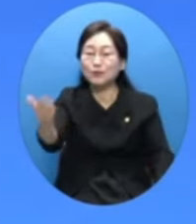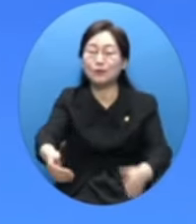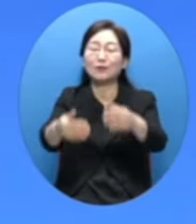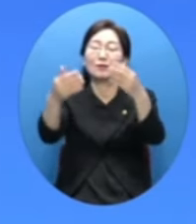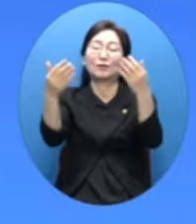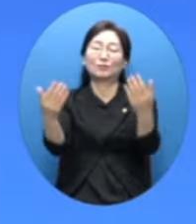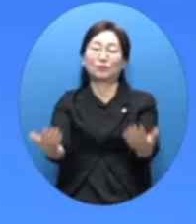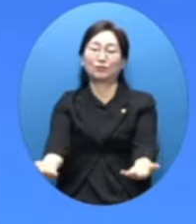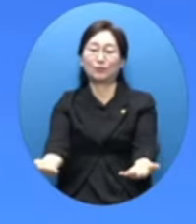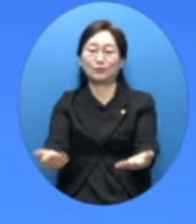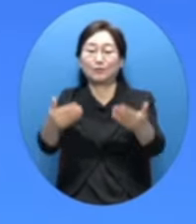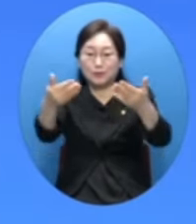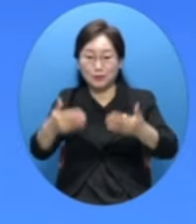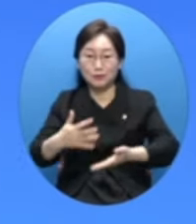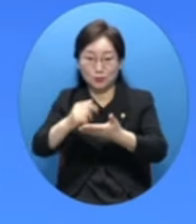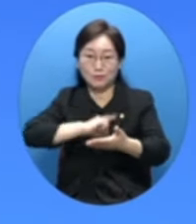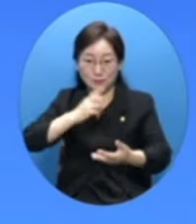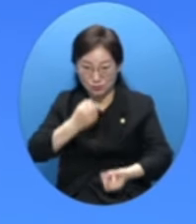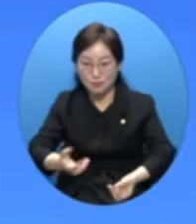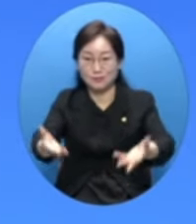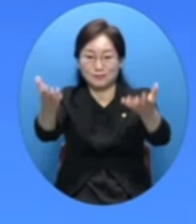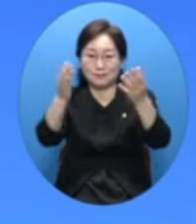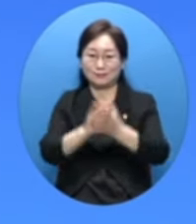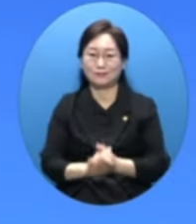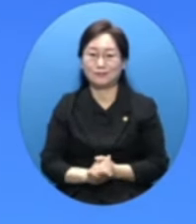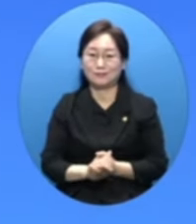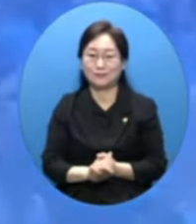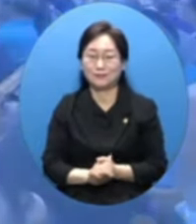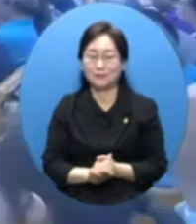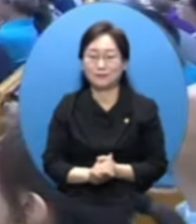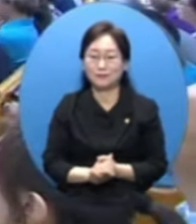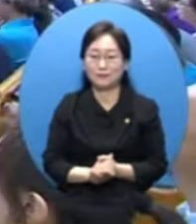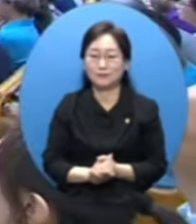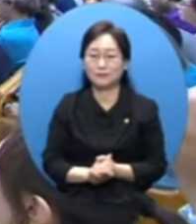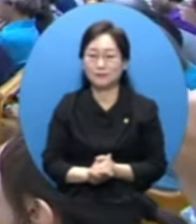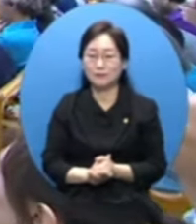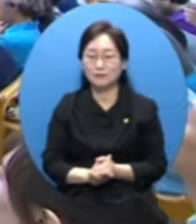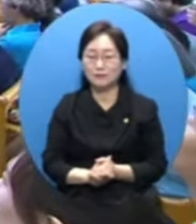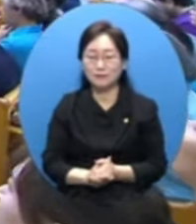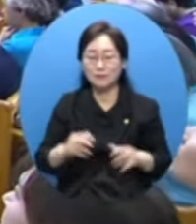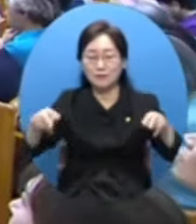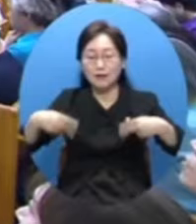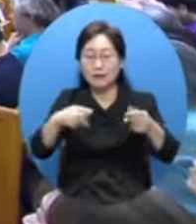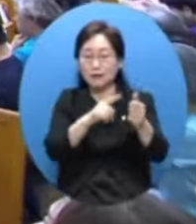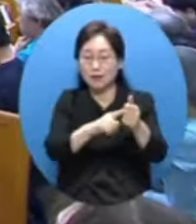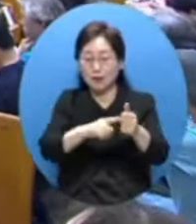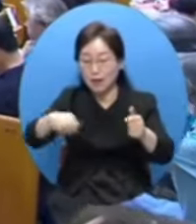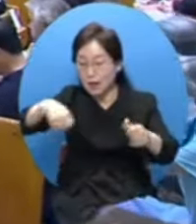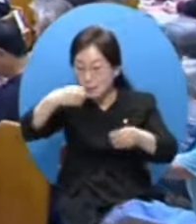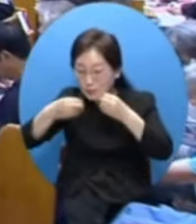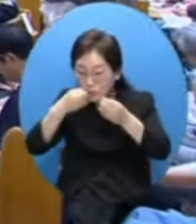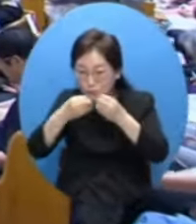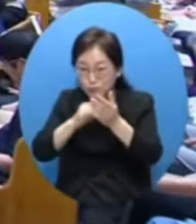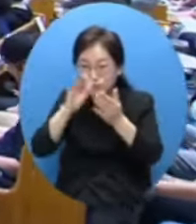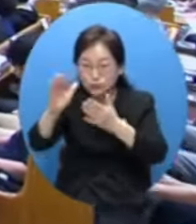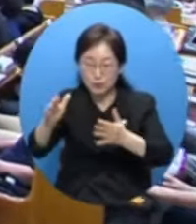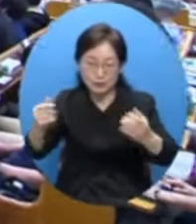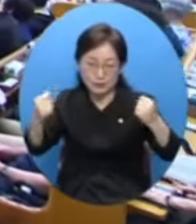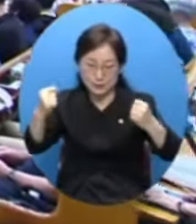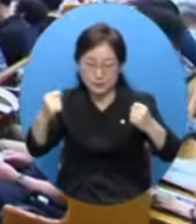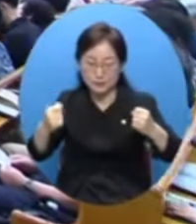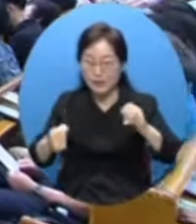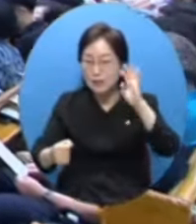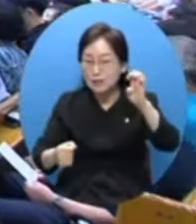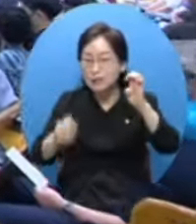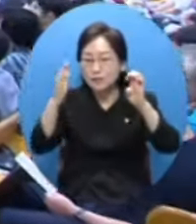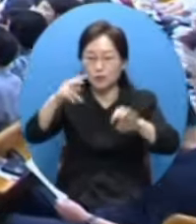쉼을 얻게 되기를 주님으로 축원합니다. 엘리야가 음식을 먹고 힘을 얻은 다음 40일을